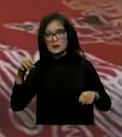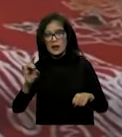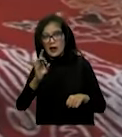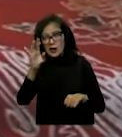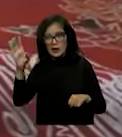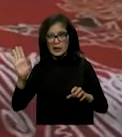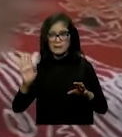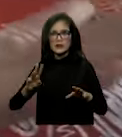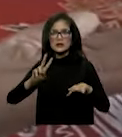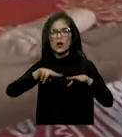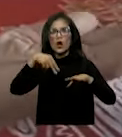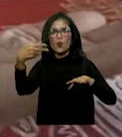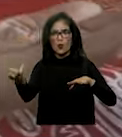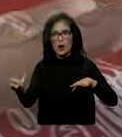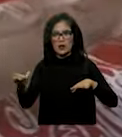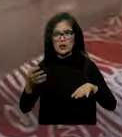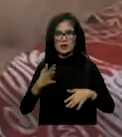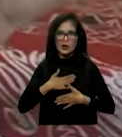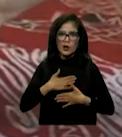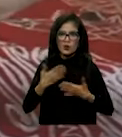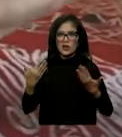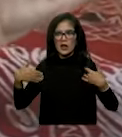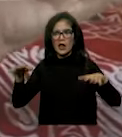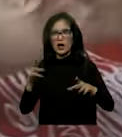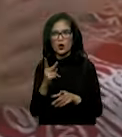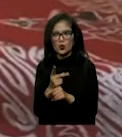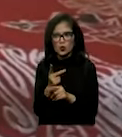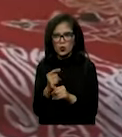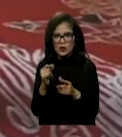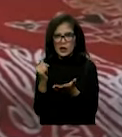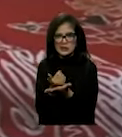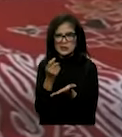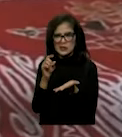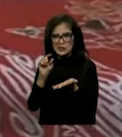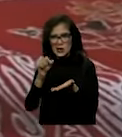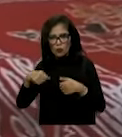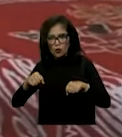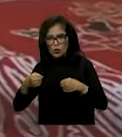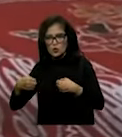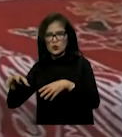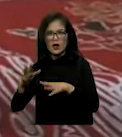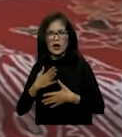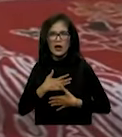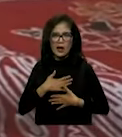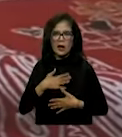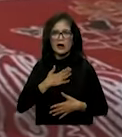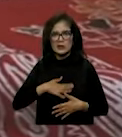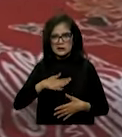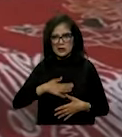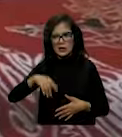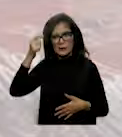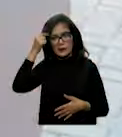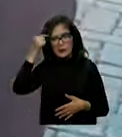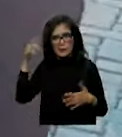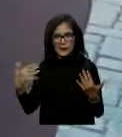mah gajinya dikit hilang lagi ya itunya kendaraannya. Kasihan saya juga ikut memikirkan cuma gimana lagi